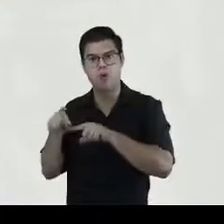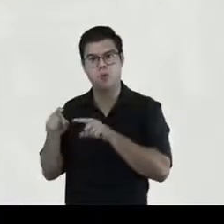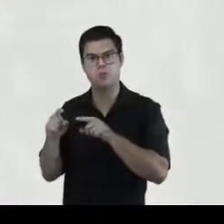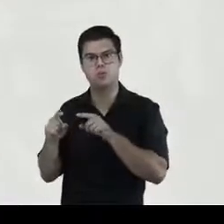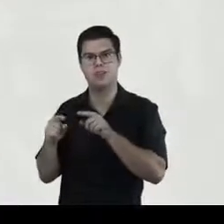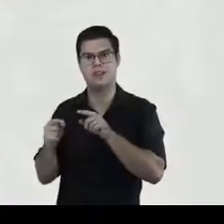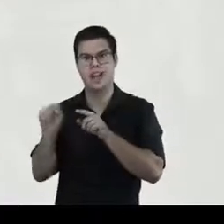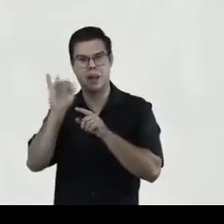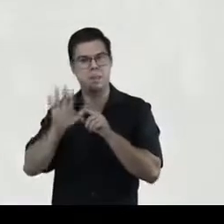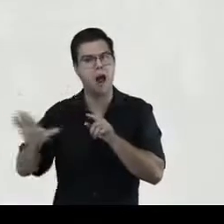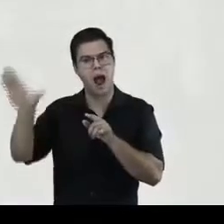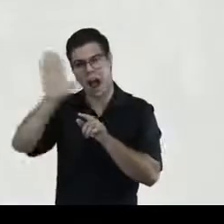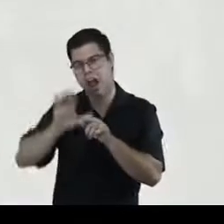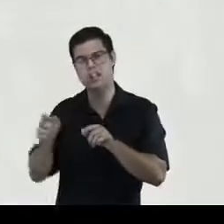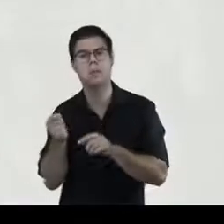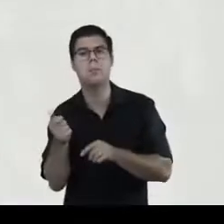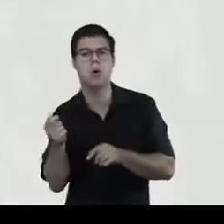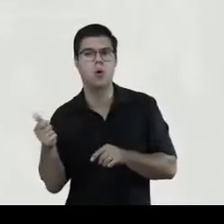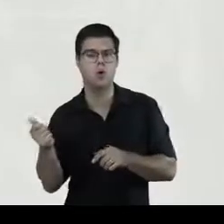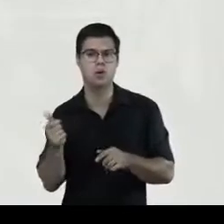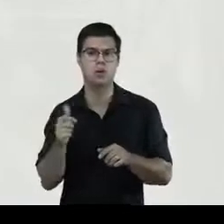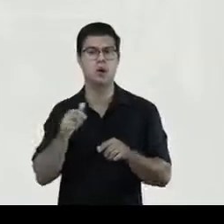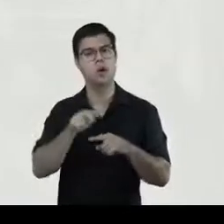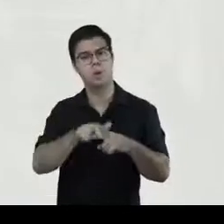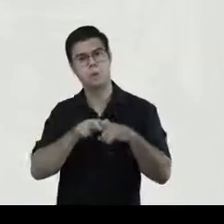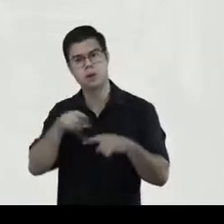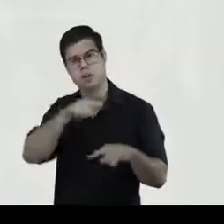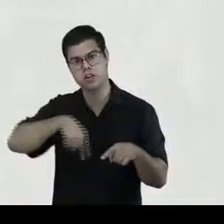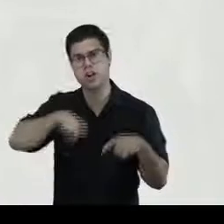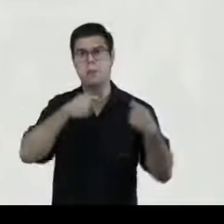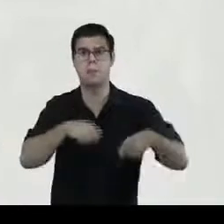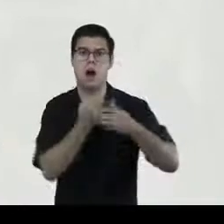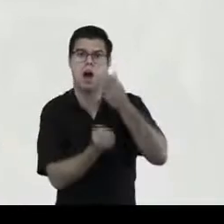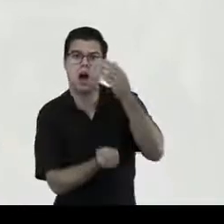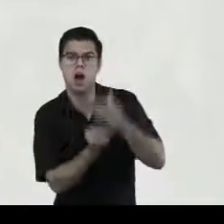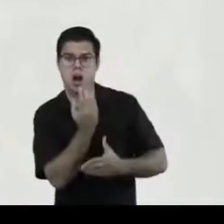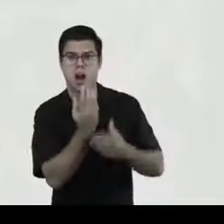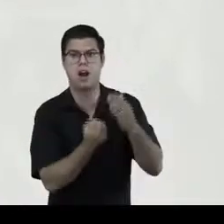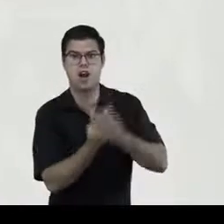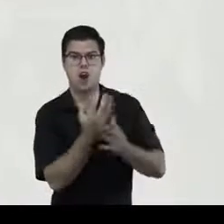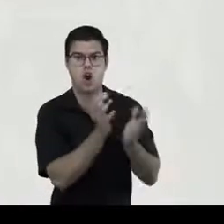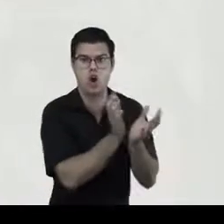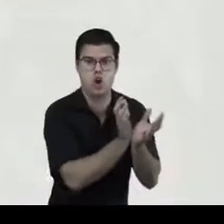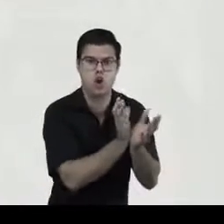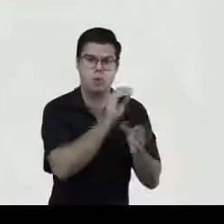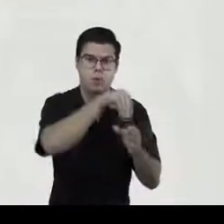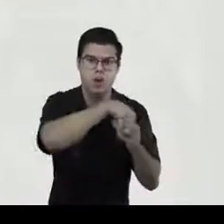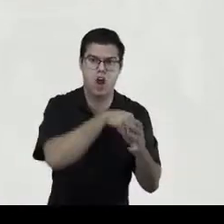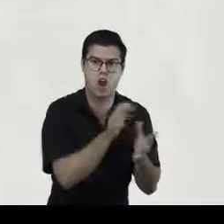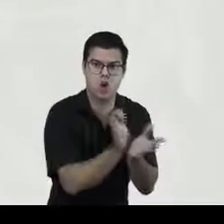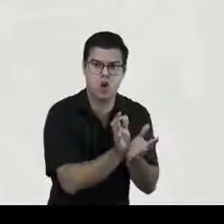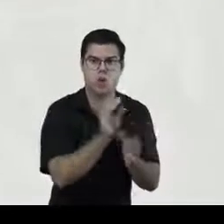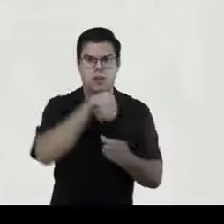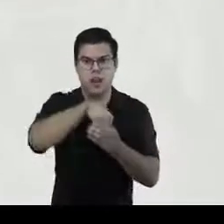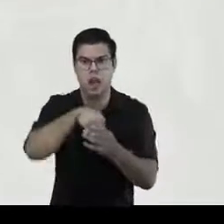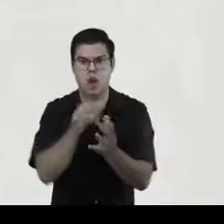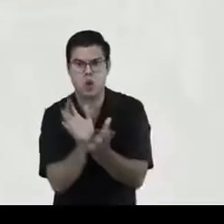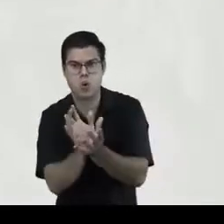bilden, dann sind manche davon sehr klein. Im Extremfall haben wir manchmal nur ein einziges Exemplar,